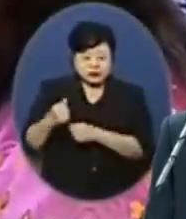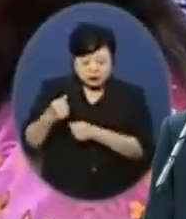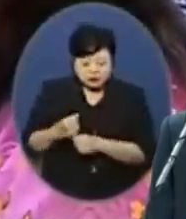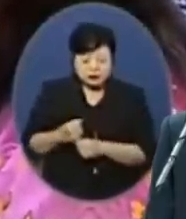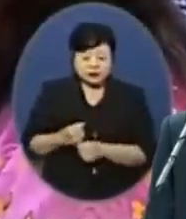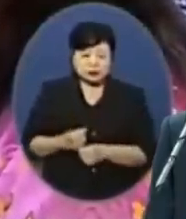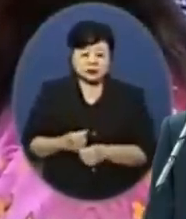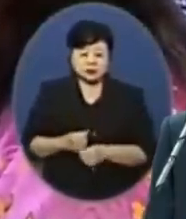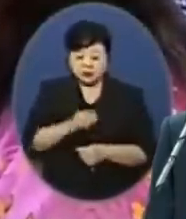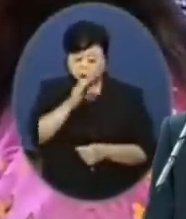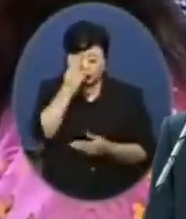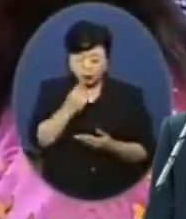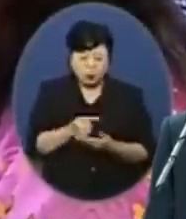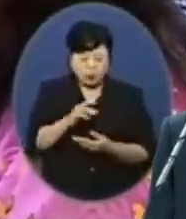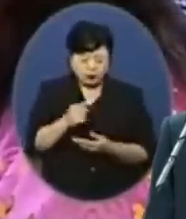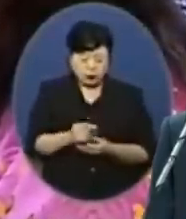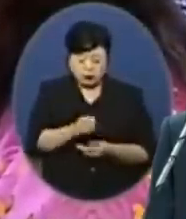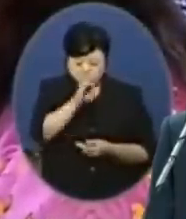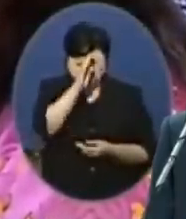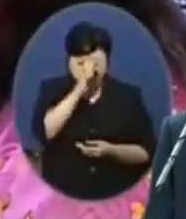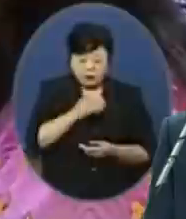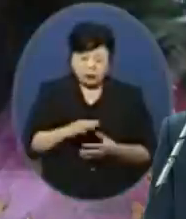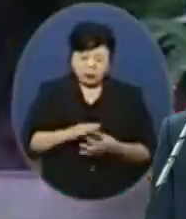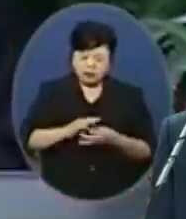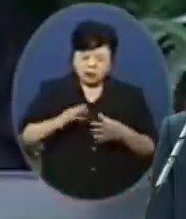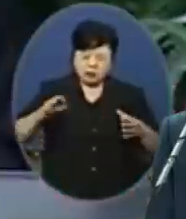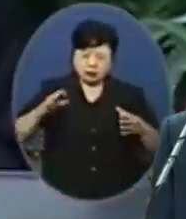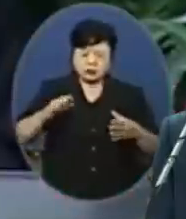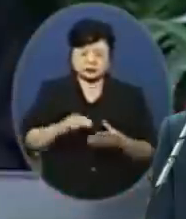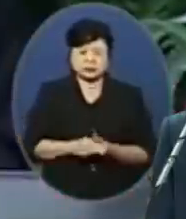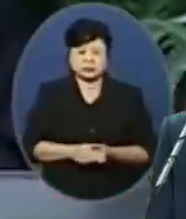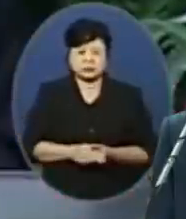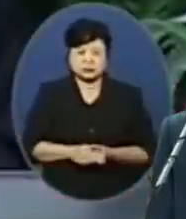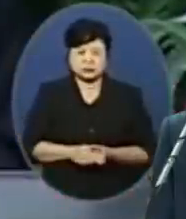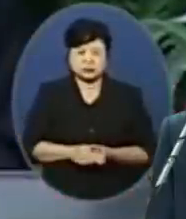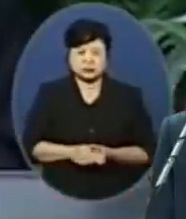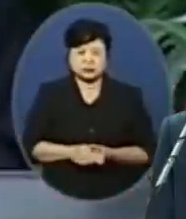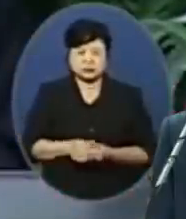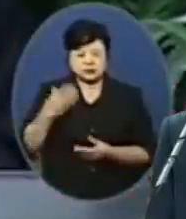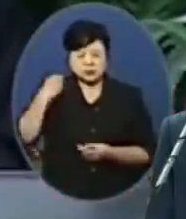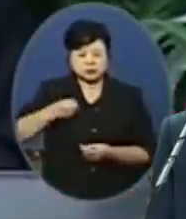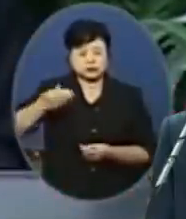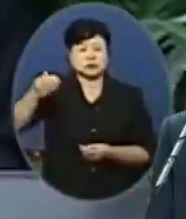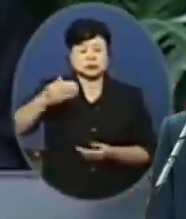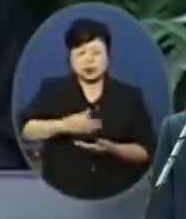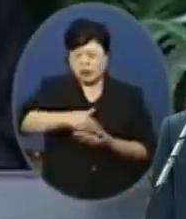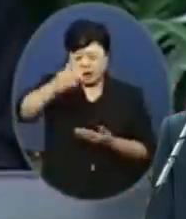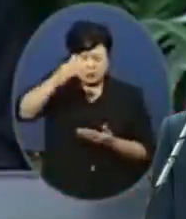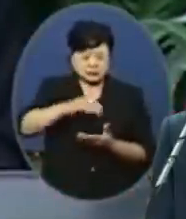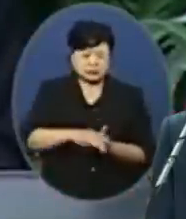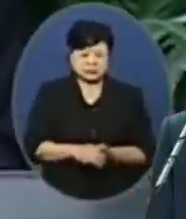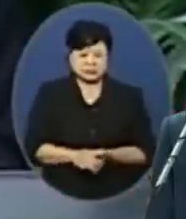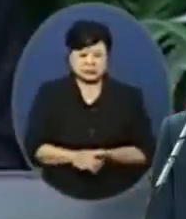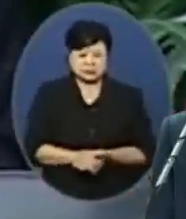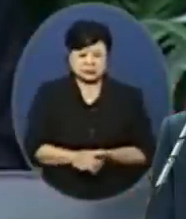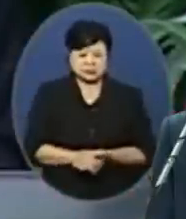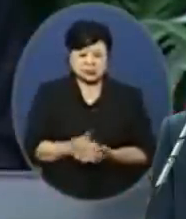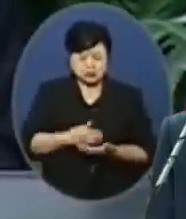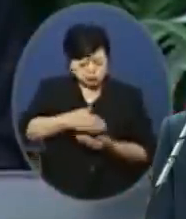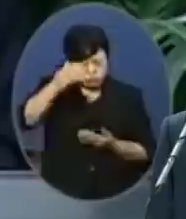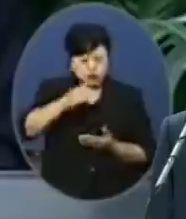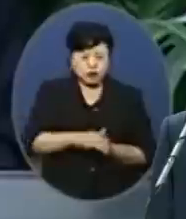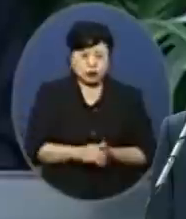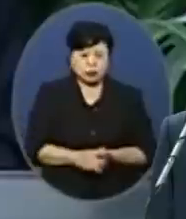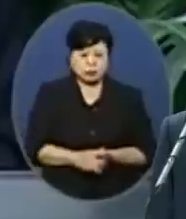가셨으므로 어떤 병이 와도 병아 너는 나와 상관이 없다 전셋집 내줄 것도 없다 물러가라 물리쳐야